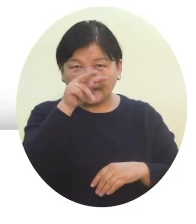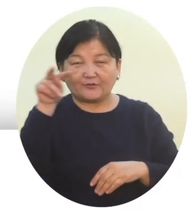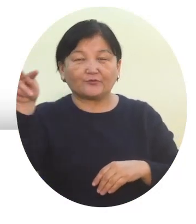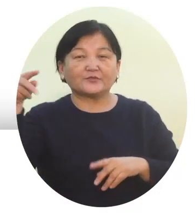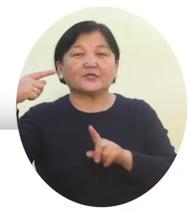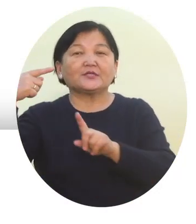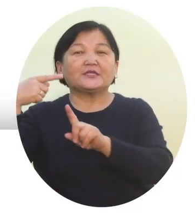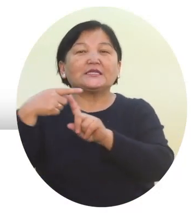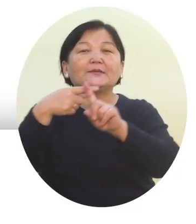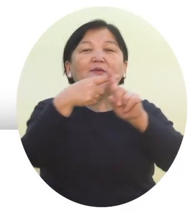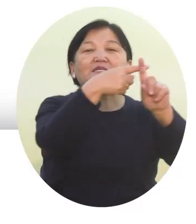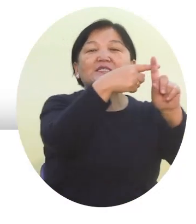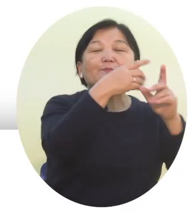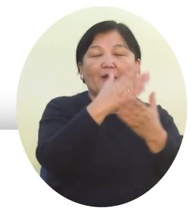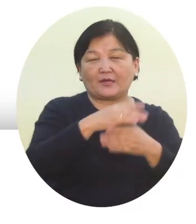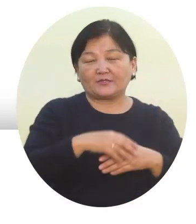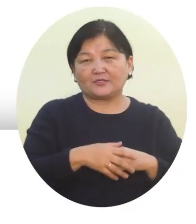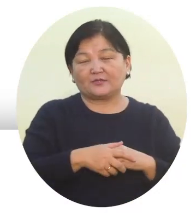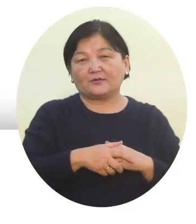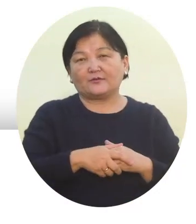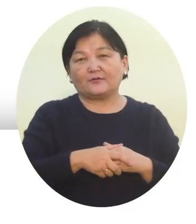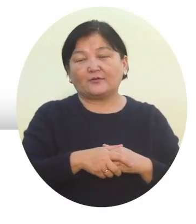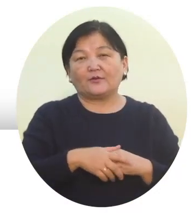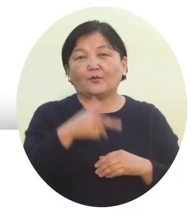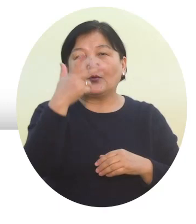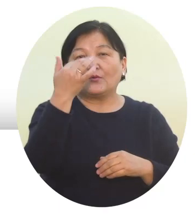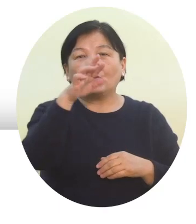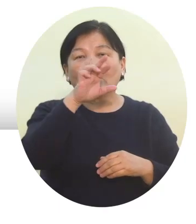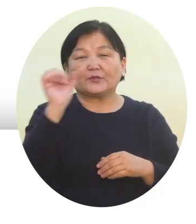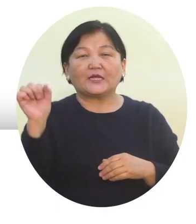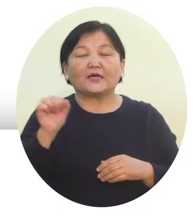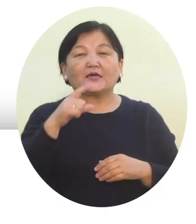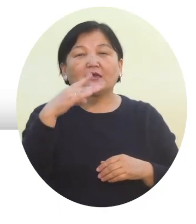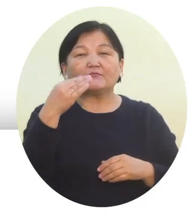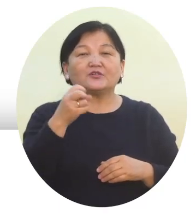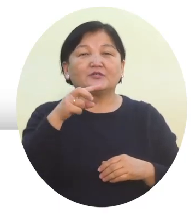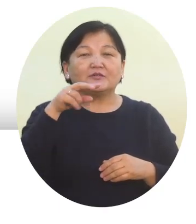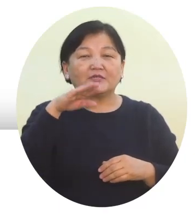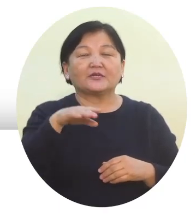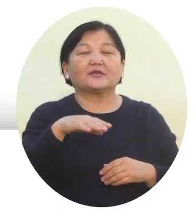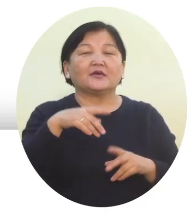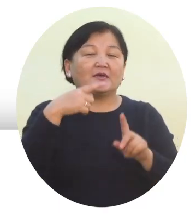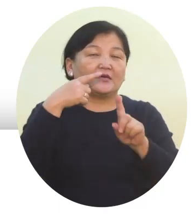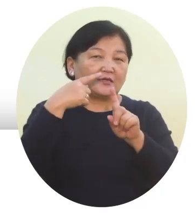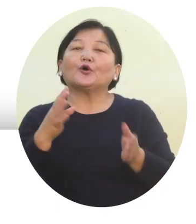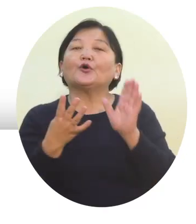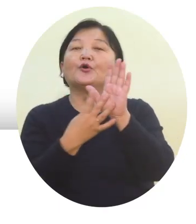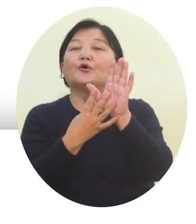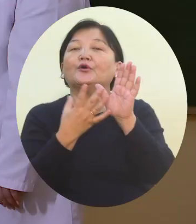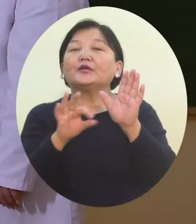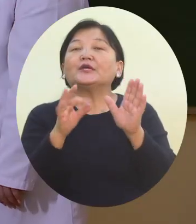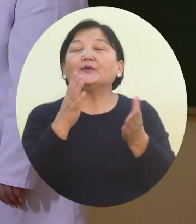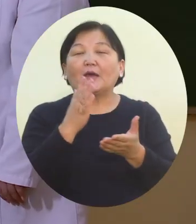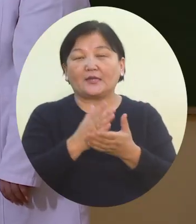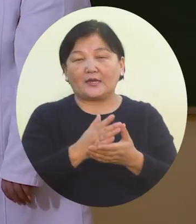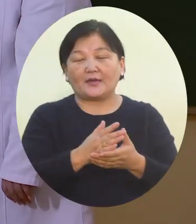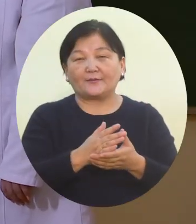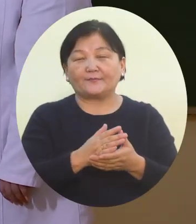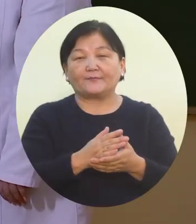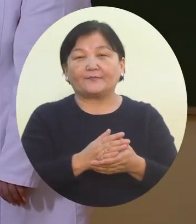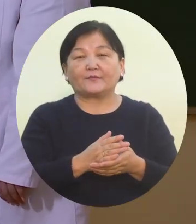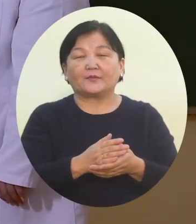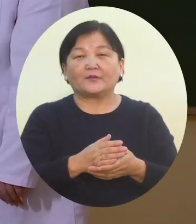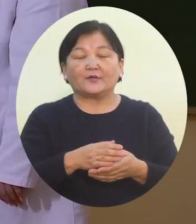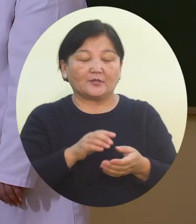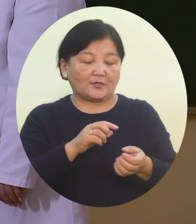За тэгвэл багш нь мөн түрүүнийхтэй адилхан 3 удаагийн хэмжилт хийсэн. Хэмжилтийнхаа үр дүнгийн дунджийг гаргаж тавьсан байна. Багшийнх нь суцны